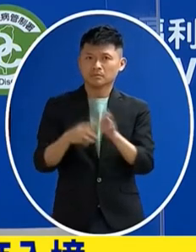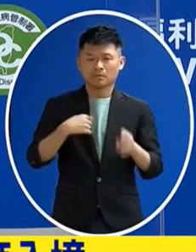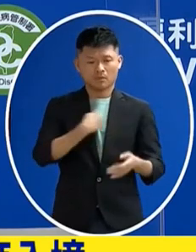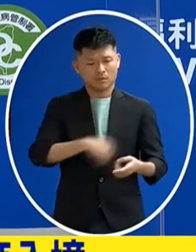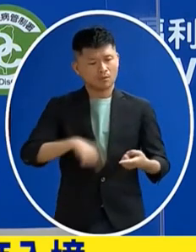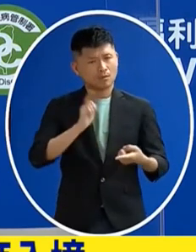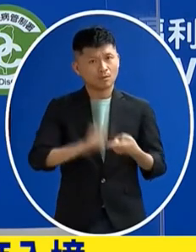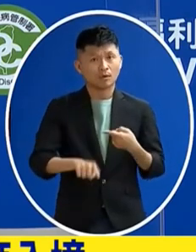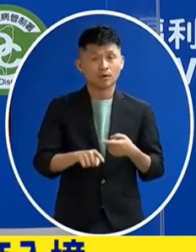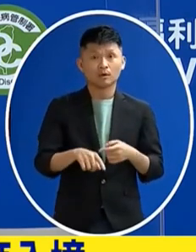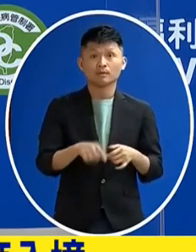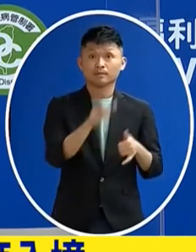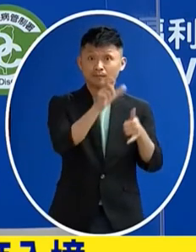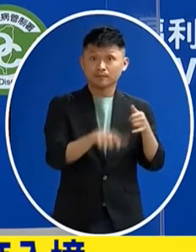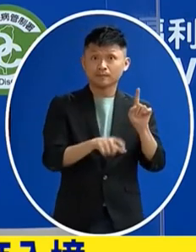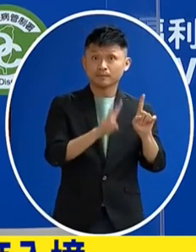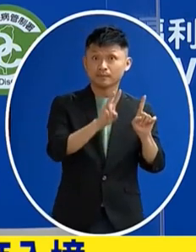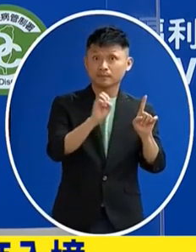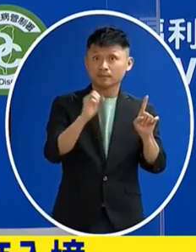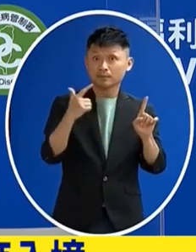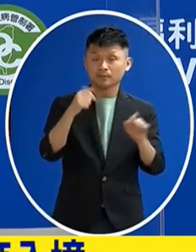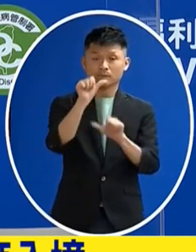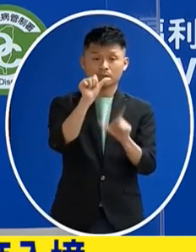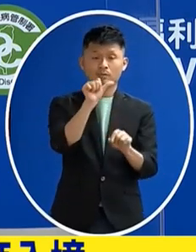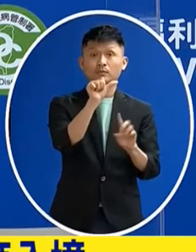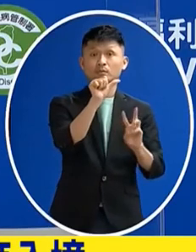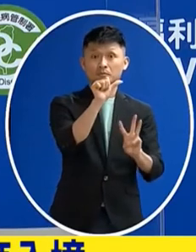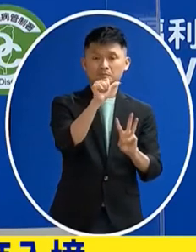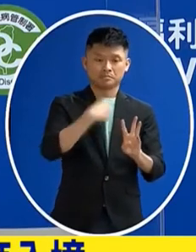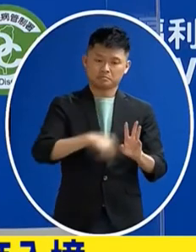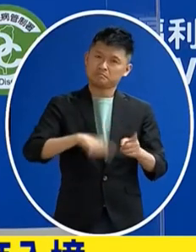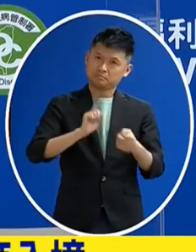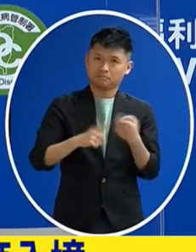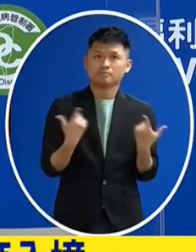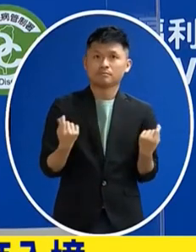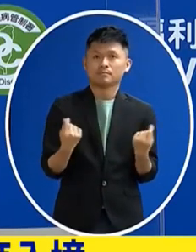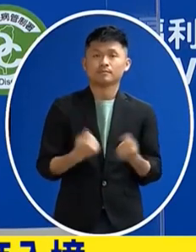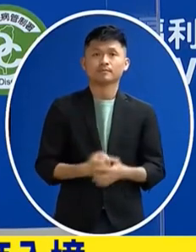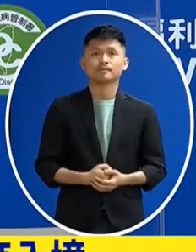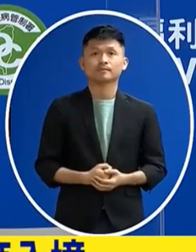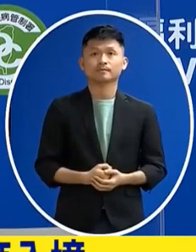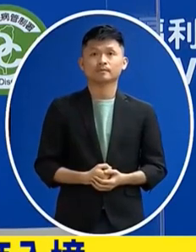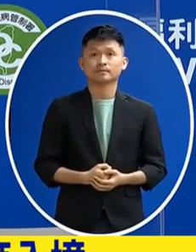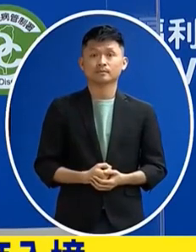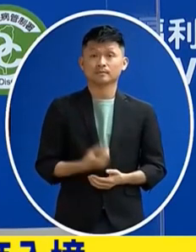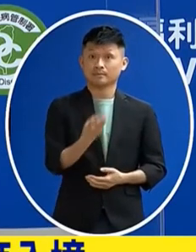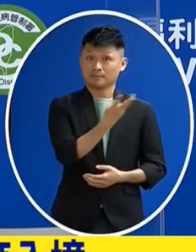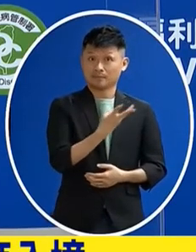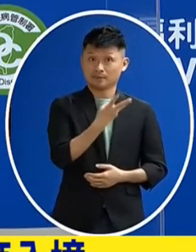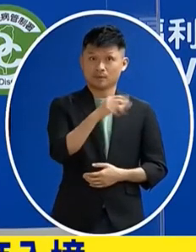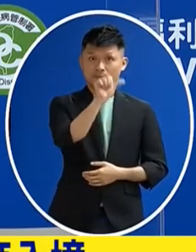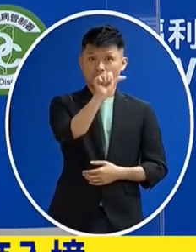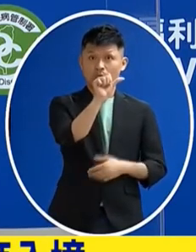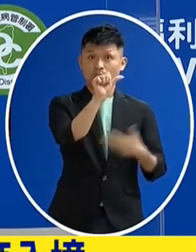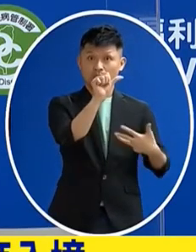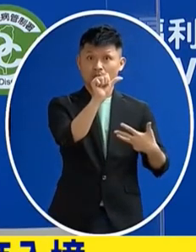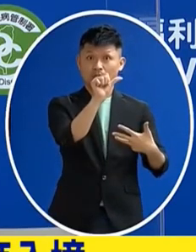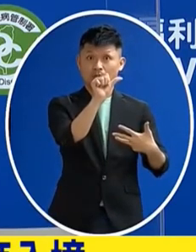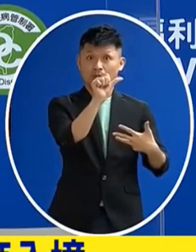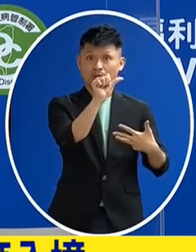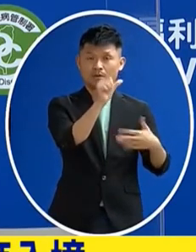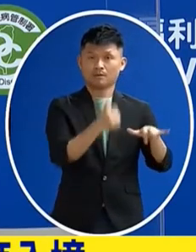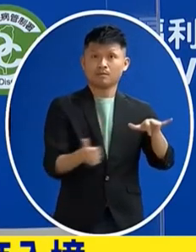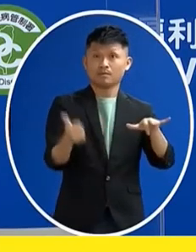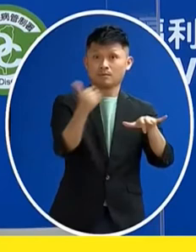关的症状，1206好在5月3日也出现症状。那他们都是5月8日哈待同